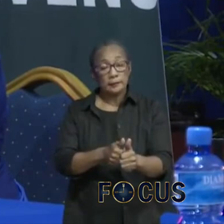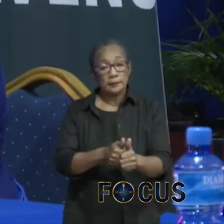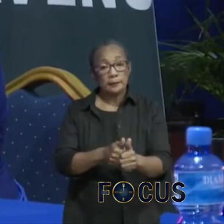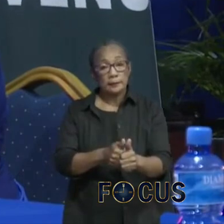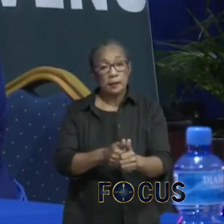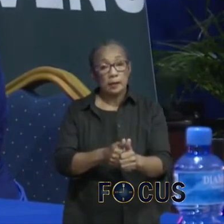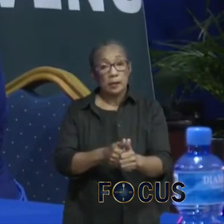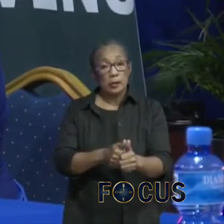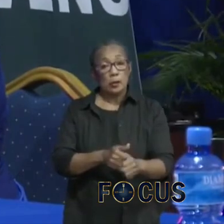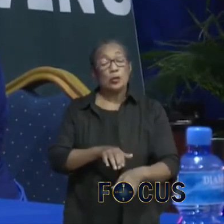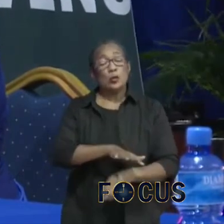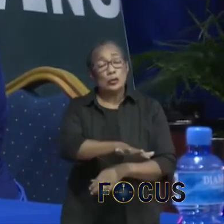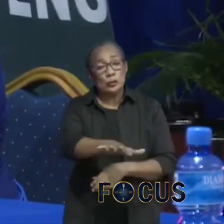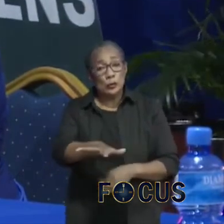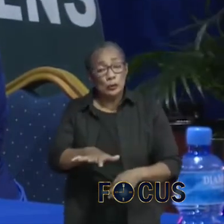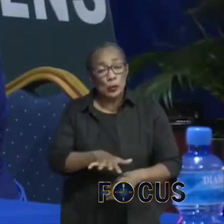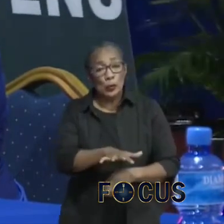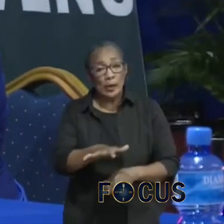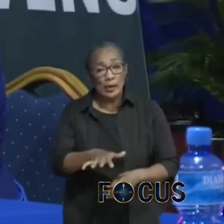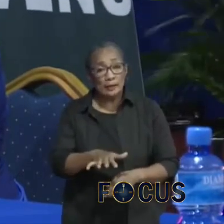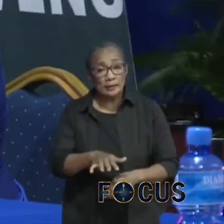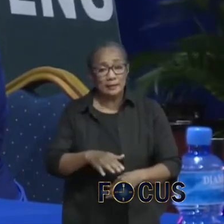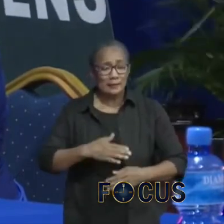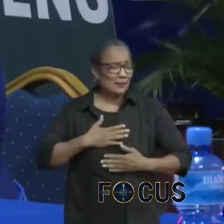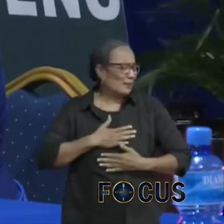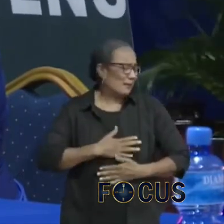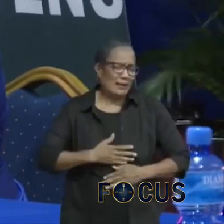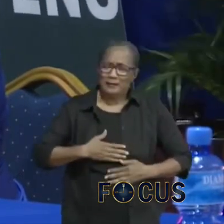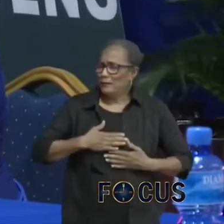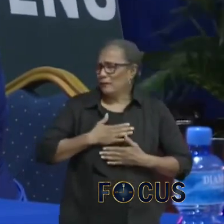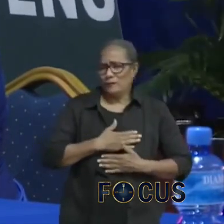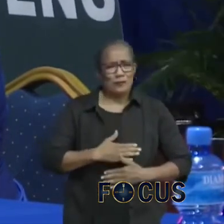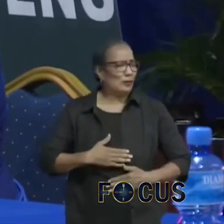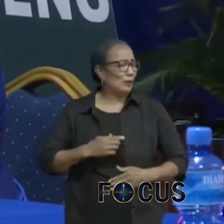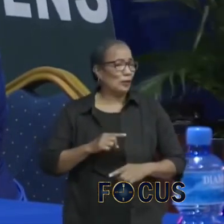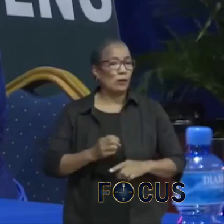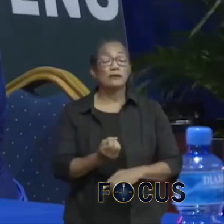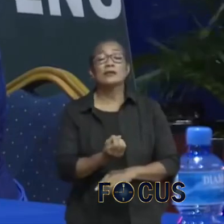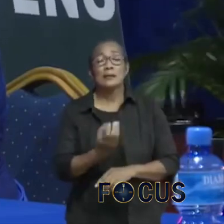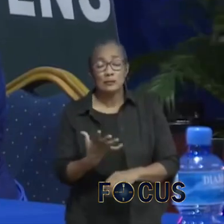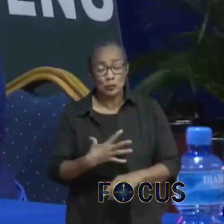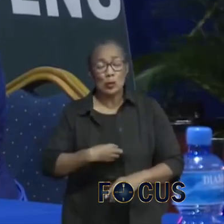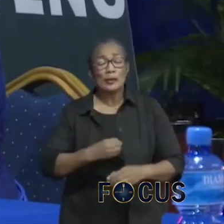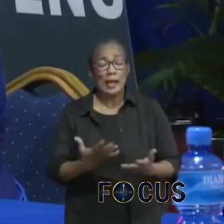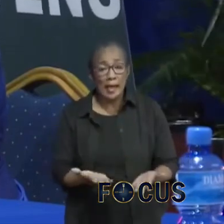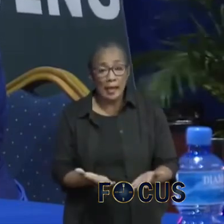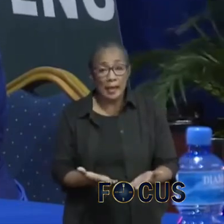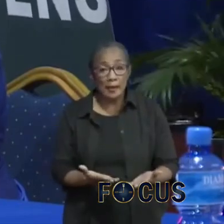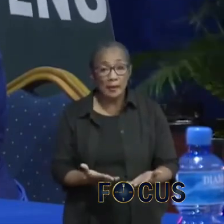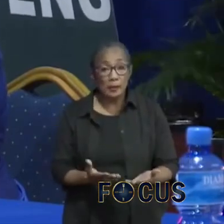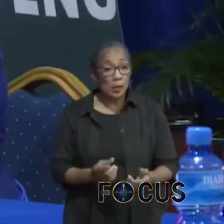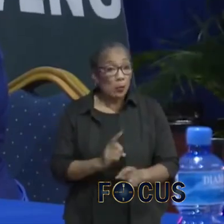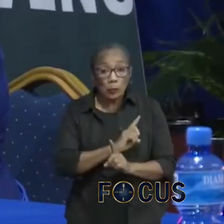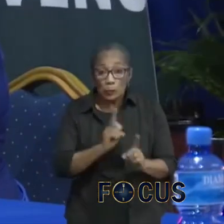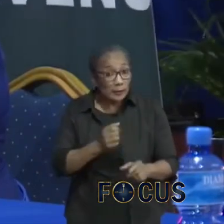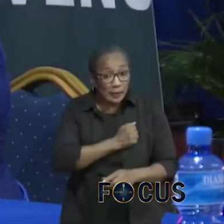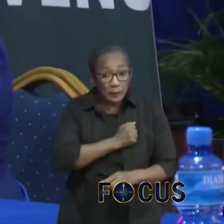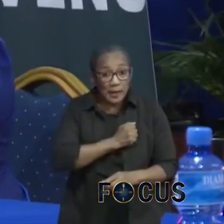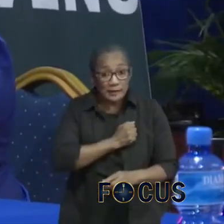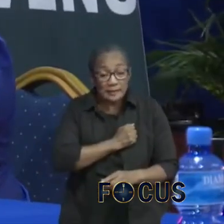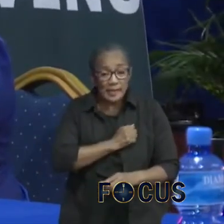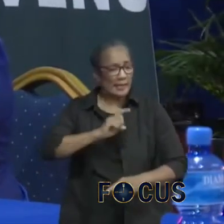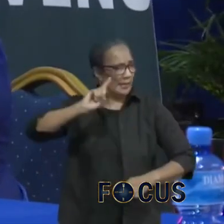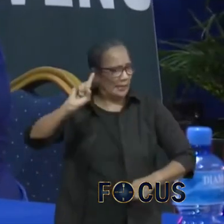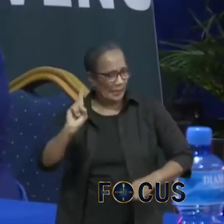uw toestand als u zich niet lekker voelt of symptomen vertoont. Aarzelt u niet, maar maakt u